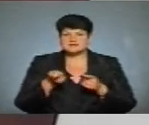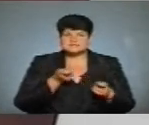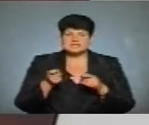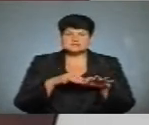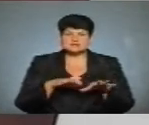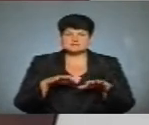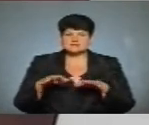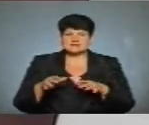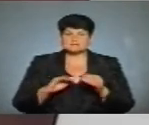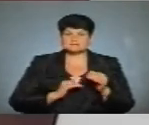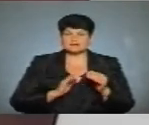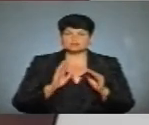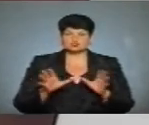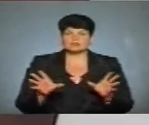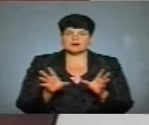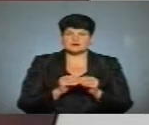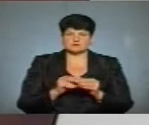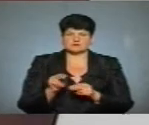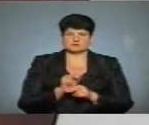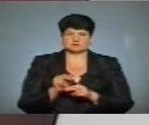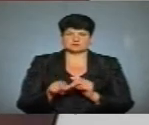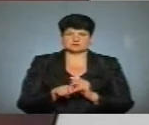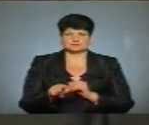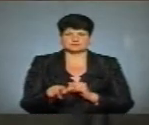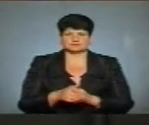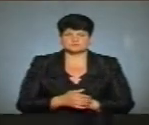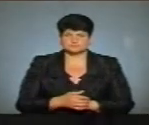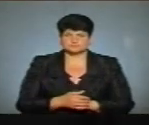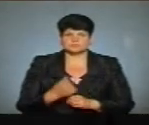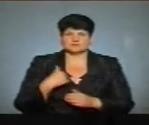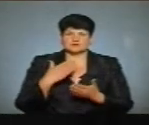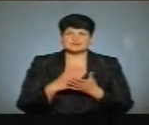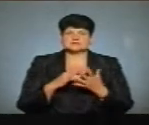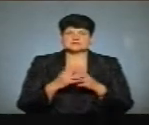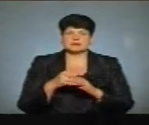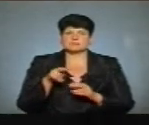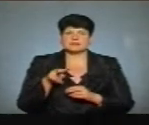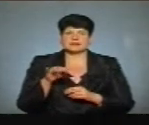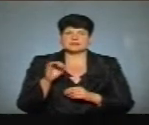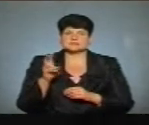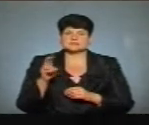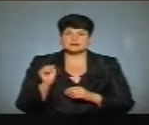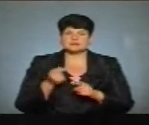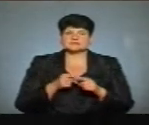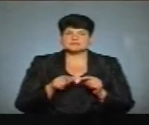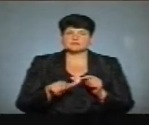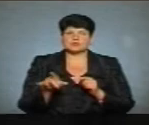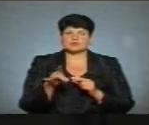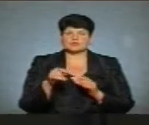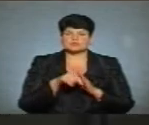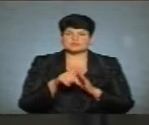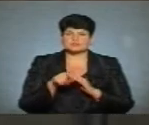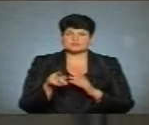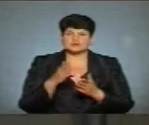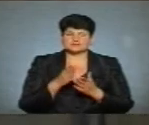ремонтуватимуть дорогу разом. На місці події була наша знімальна група. Ми знаходимося у селі Плиски. Це дорога районного значення. Вона веде